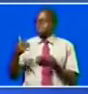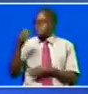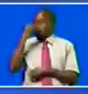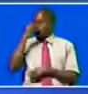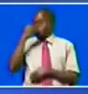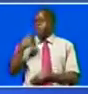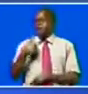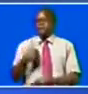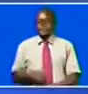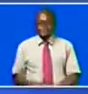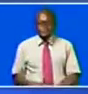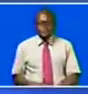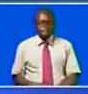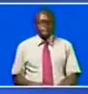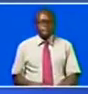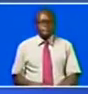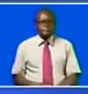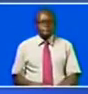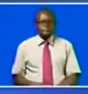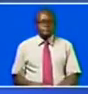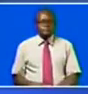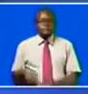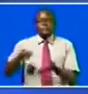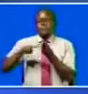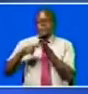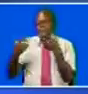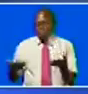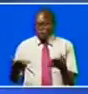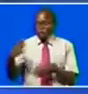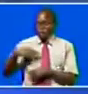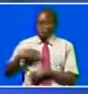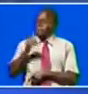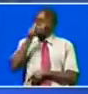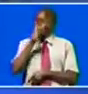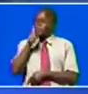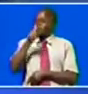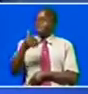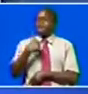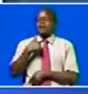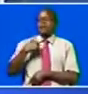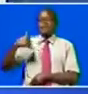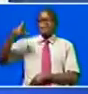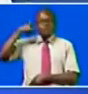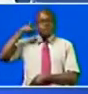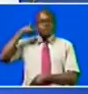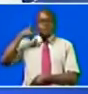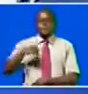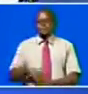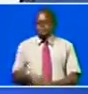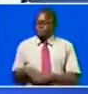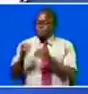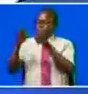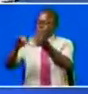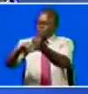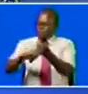naona wivu umezidi sana siku hizi kwa ndoa na mahusiano. Manake watu wengi wana siri wameficha kwa simu. Mimi nasema hivi, kama